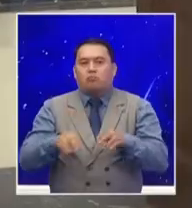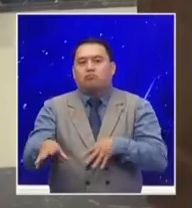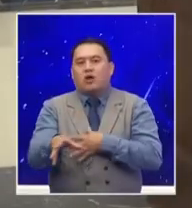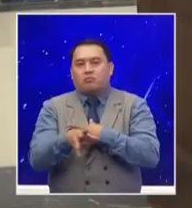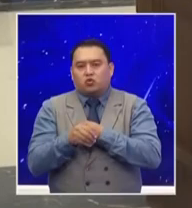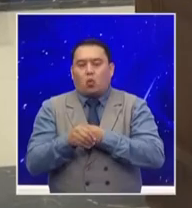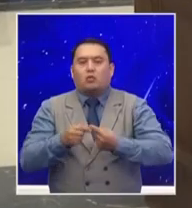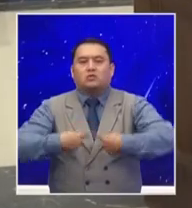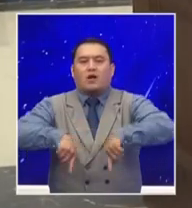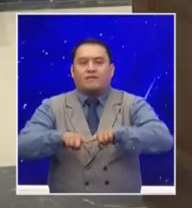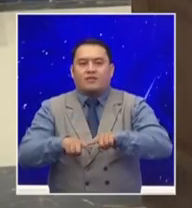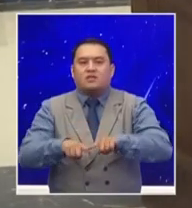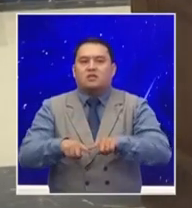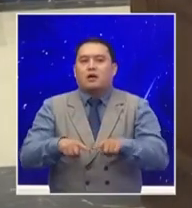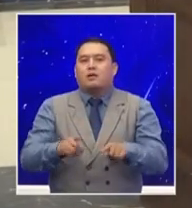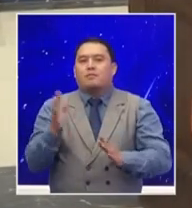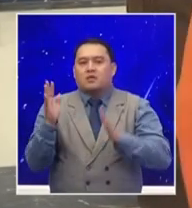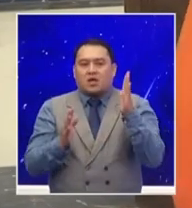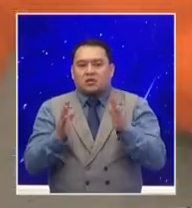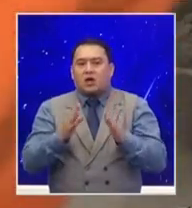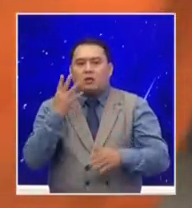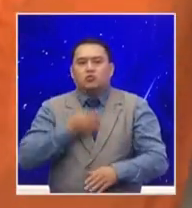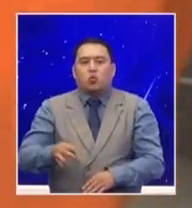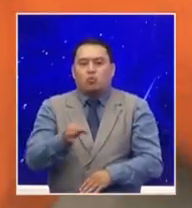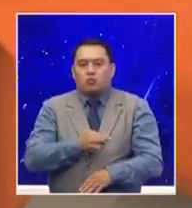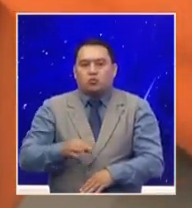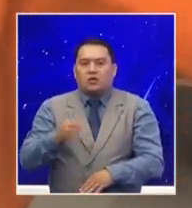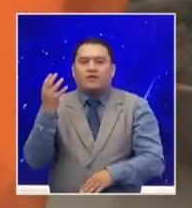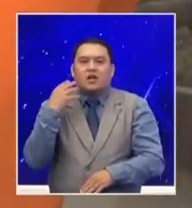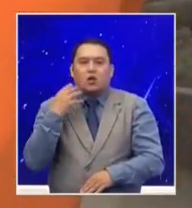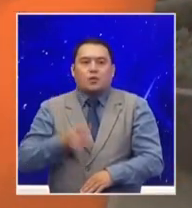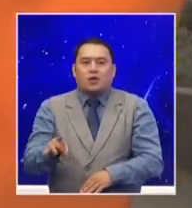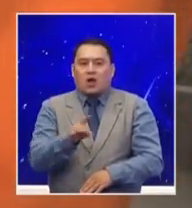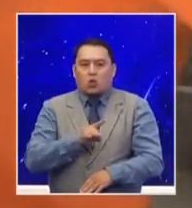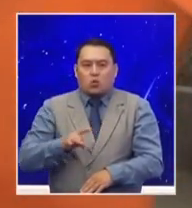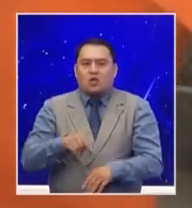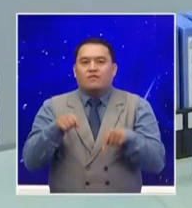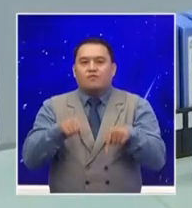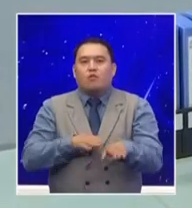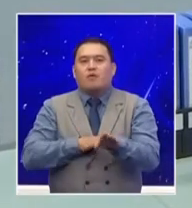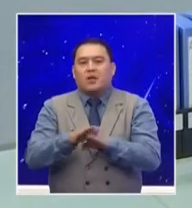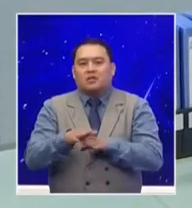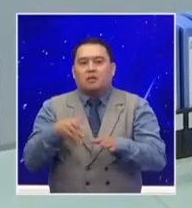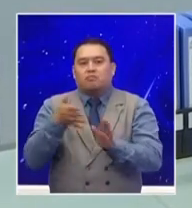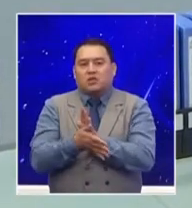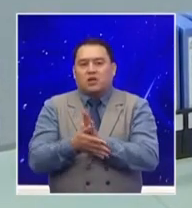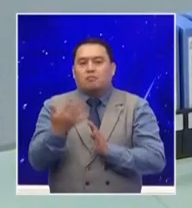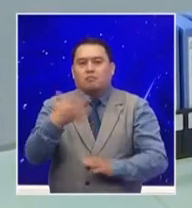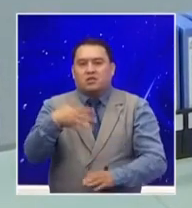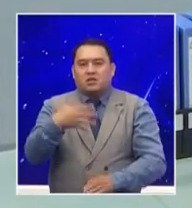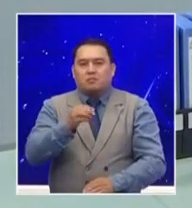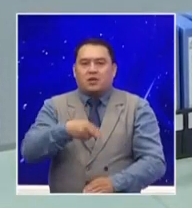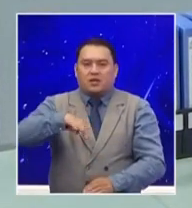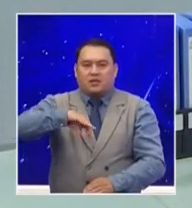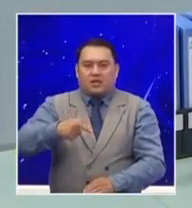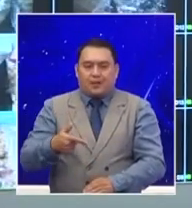проект Казахстана и Сингапура будет реализован на территории Алматинской области в Кербалахском районе. На его реализацию потрачено порядка 50